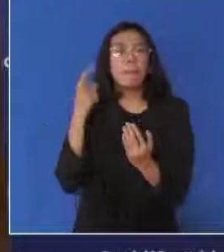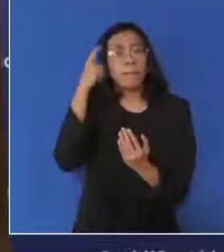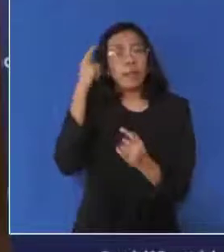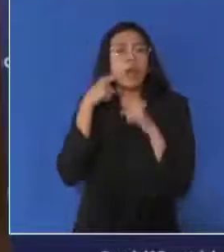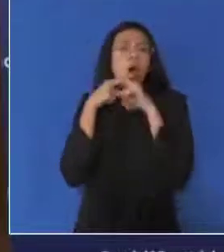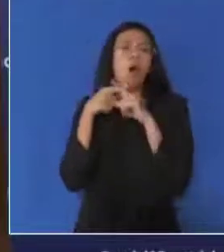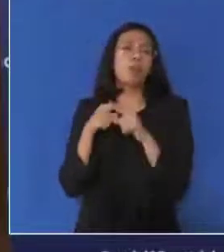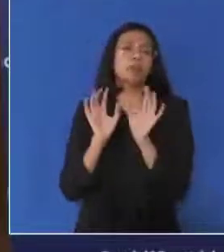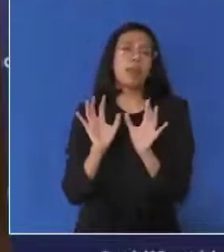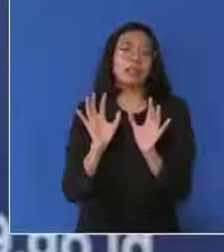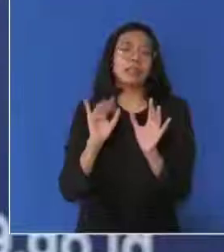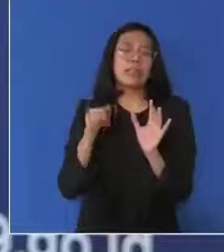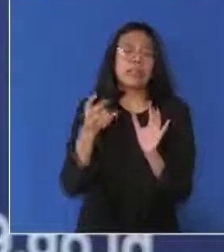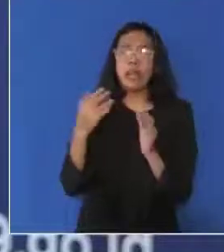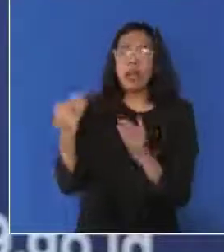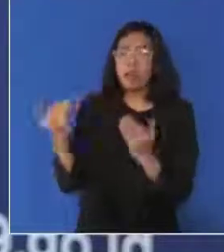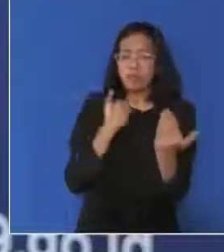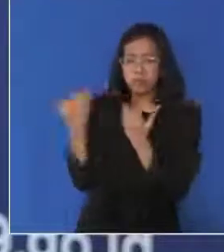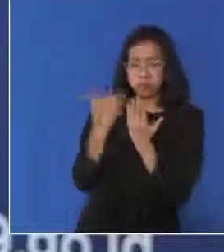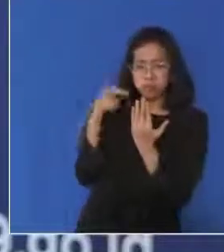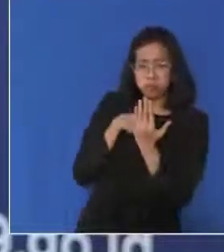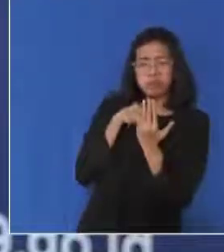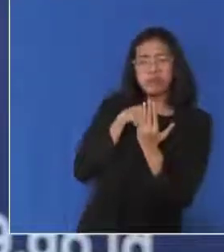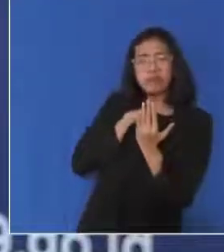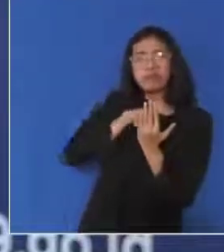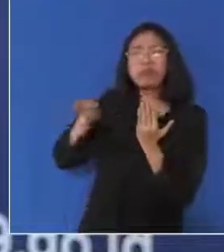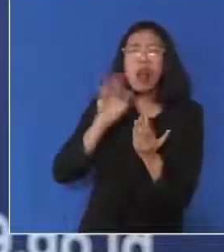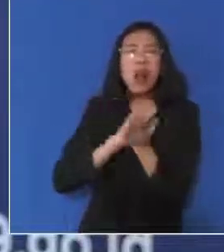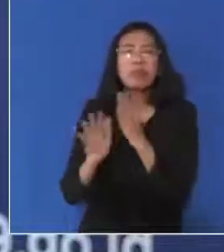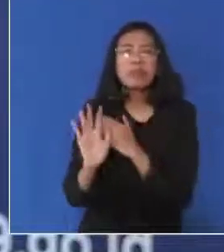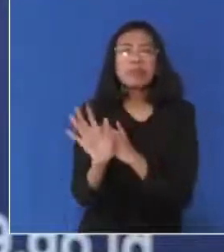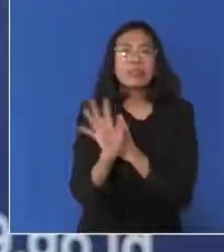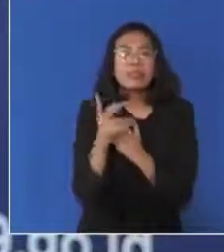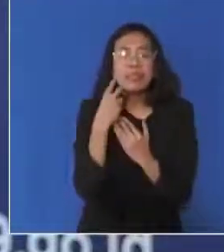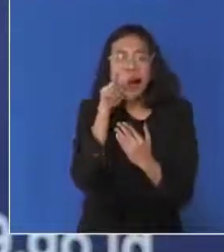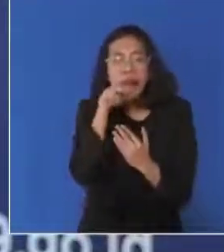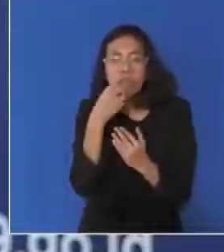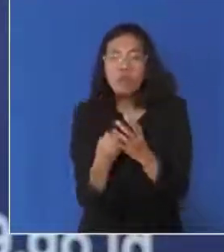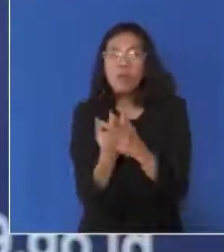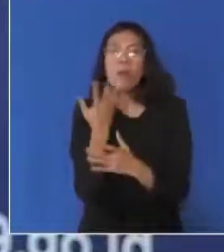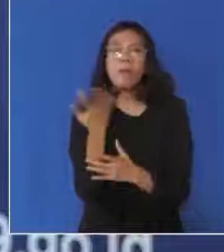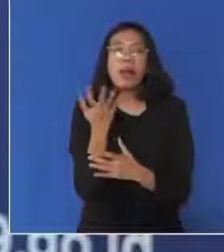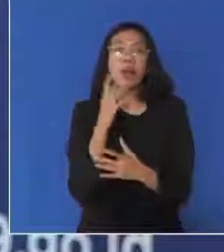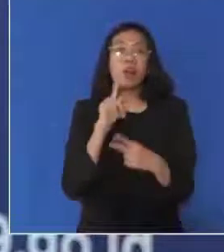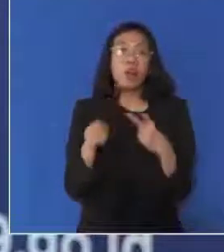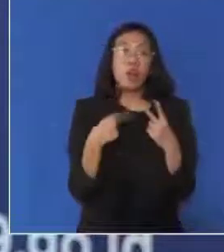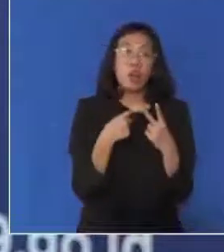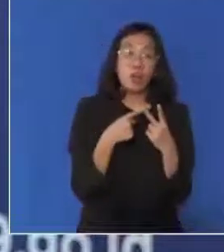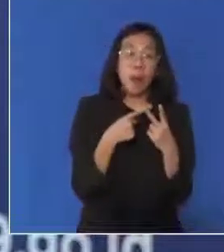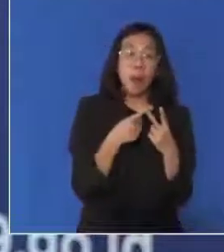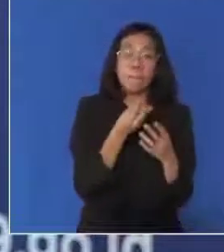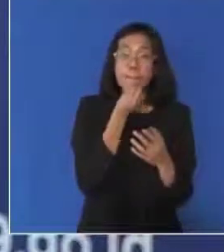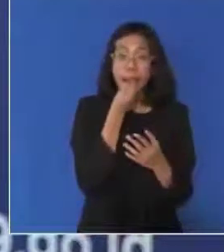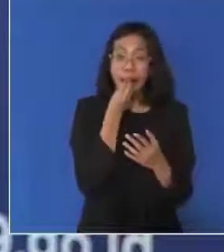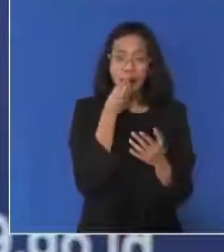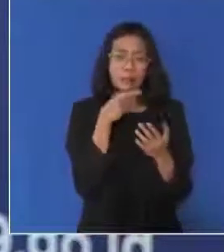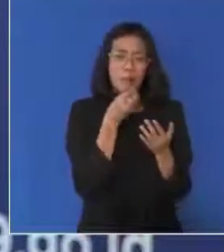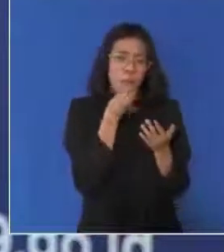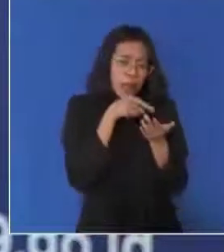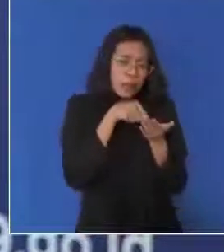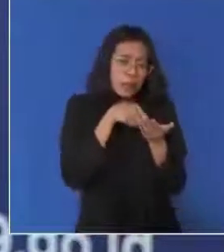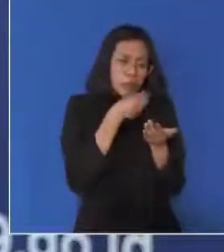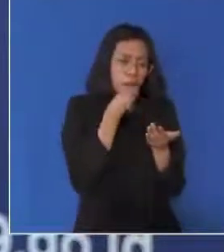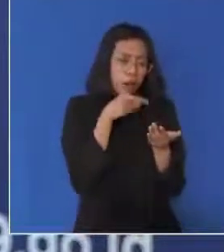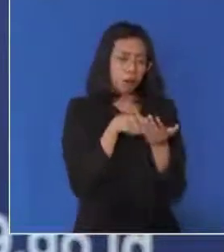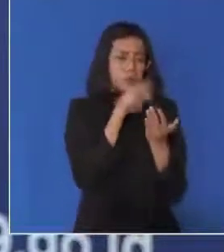gitu jadi supaya aman lalu mengenai Matan maksudnya the content isinya ini ada yang aneh apa nggak gitu misalnya